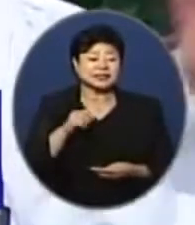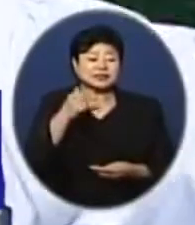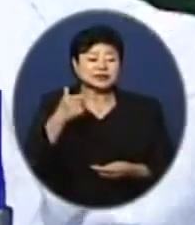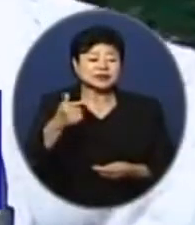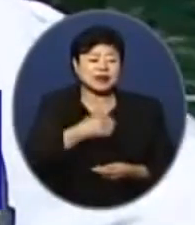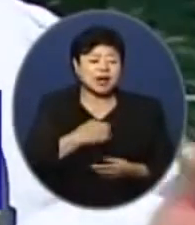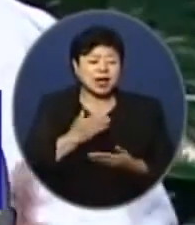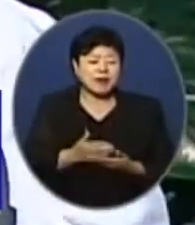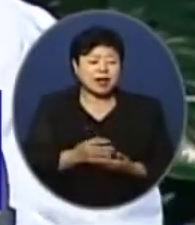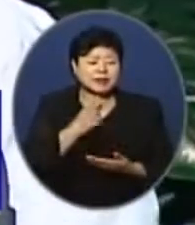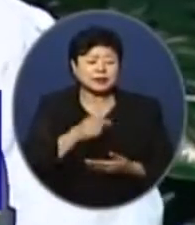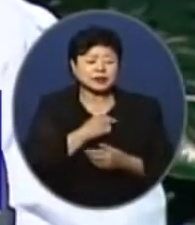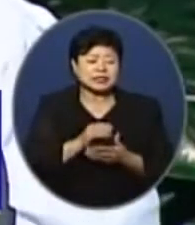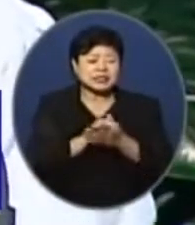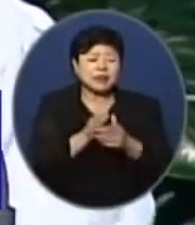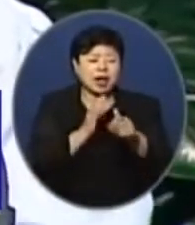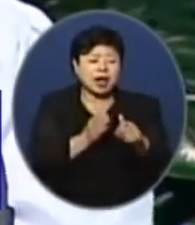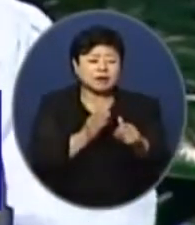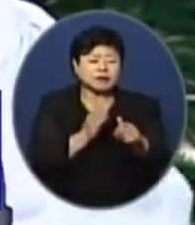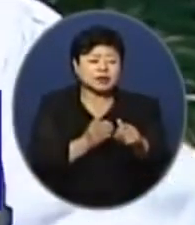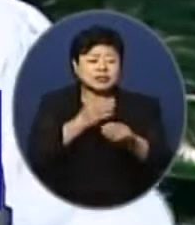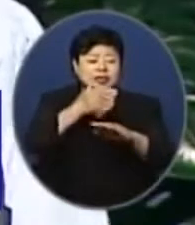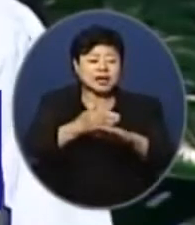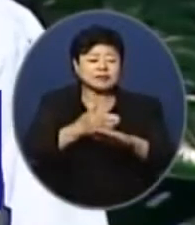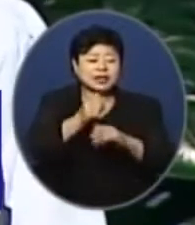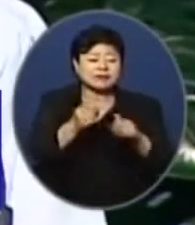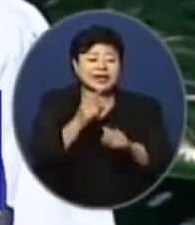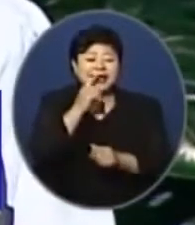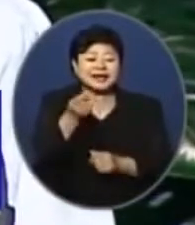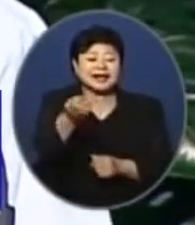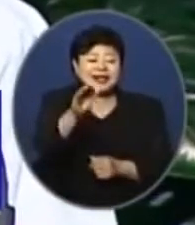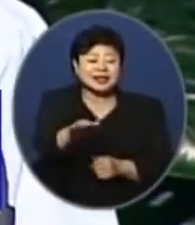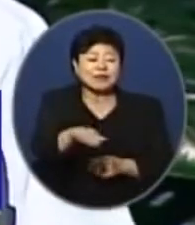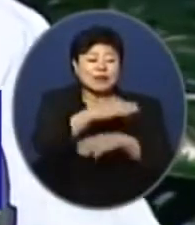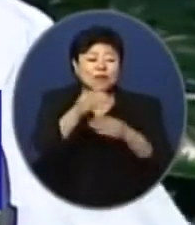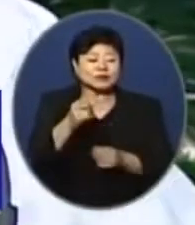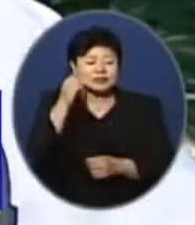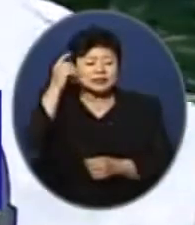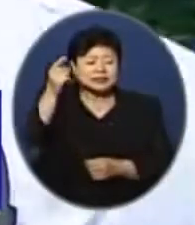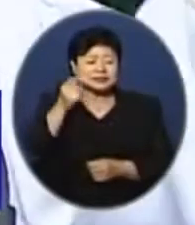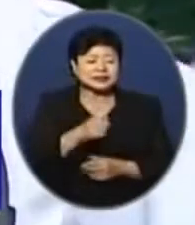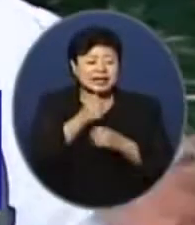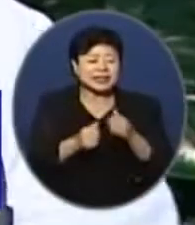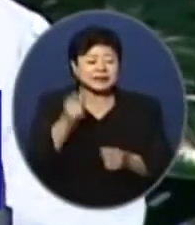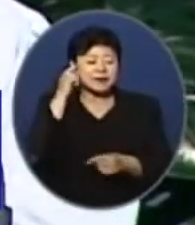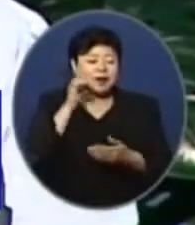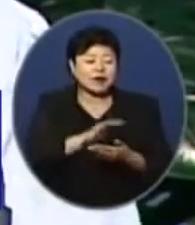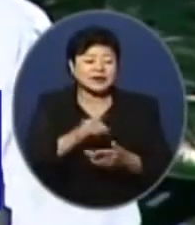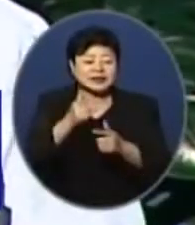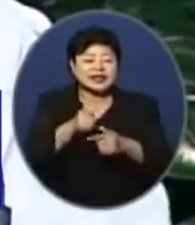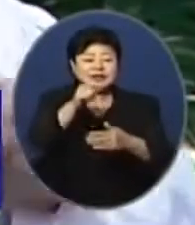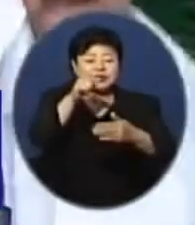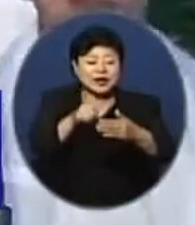아무것도 염려하지 말고 다만 모든 일에 기도와 간구로 너희 구할 것을 감사함으로 하나님께 아뢰라. 그리하면 모든 지각에 뛰어난 하나님의 평강이 그리스도